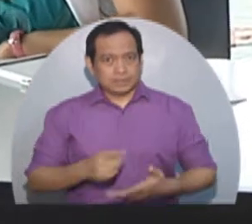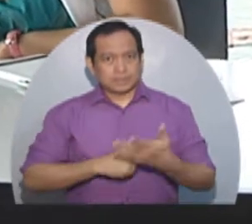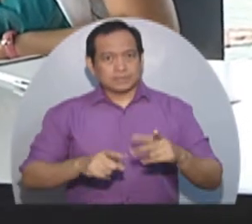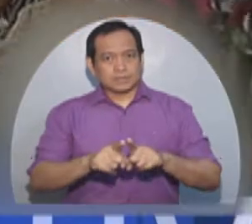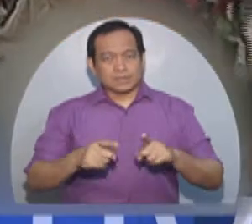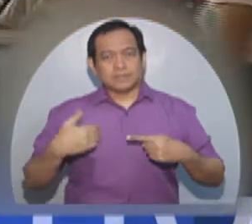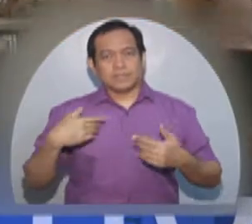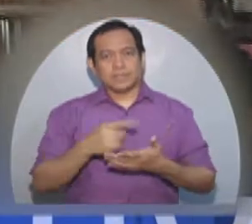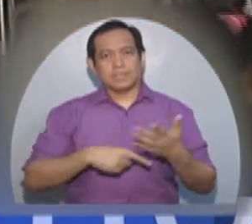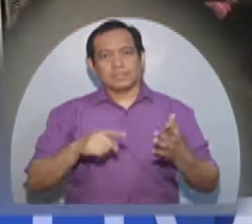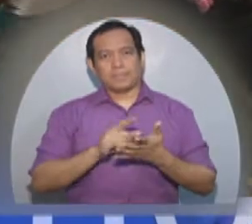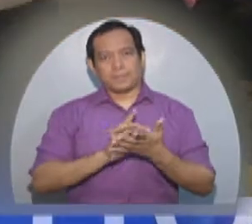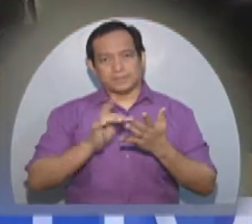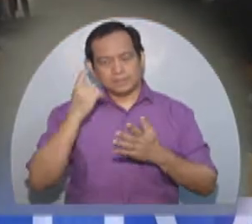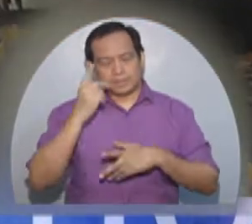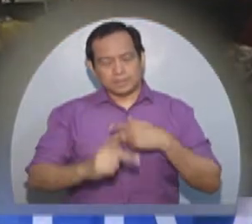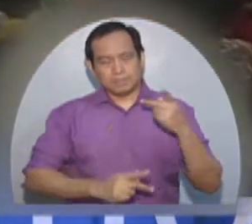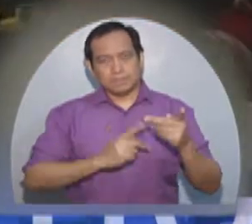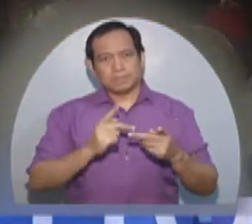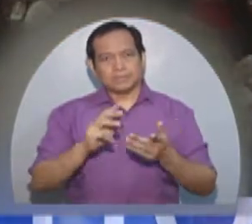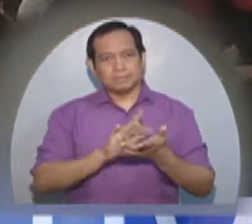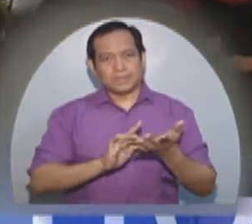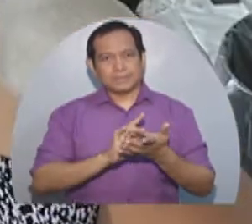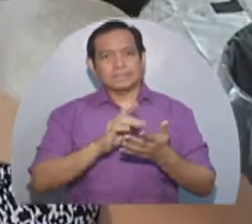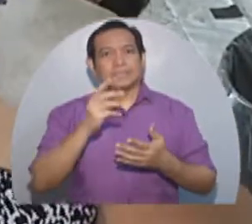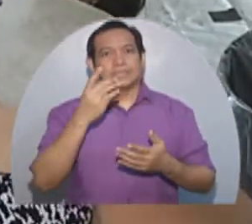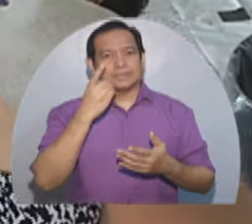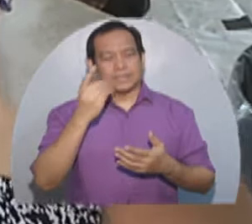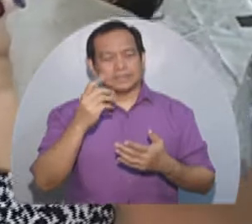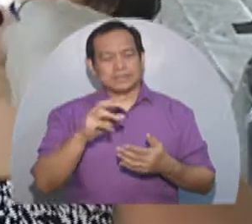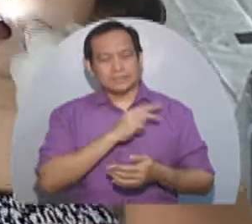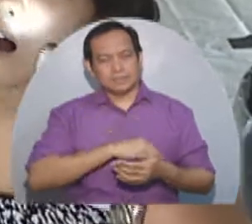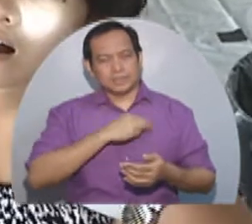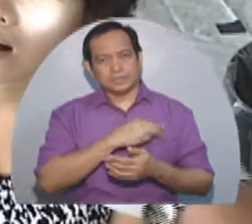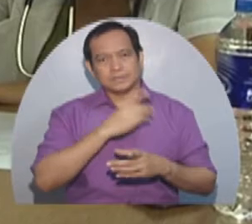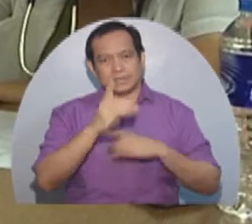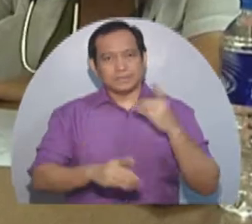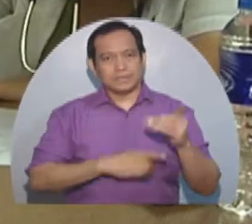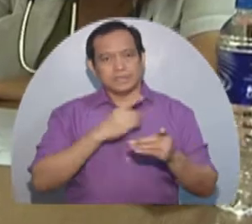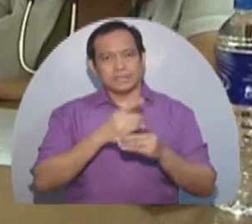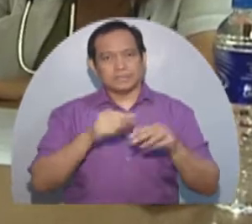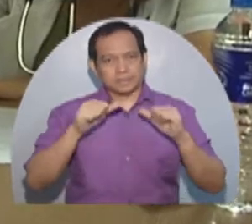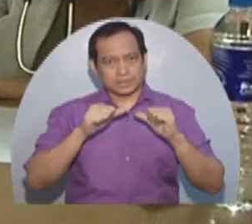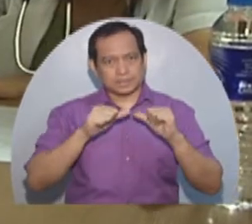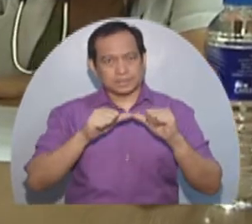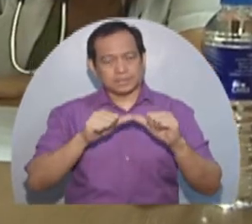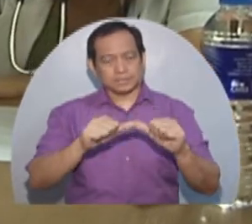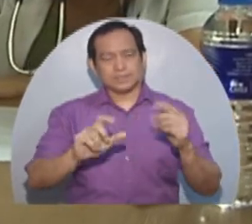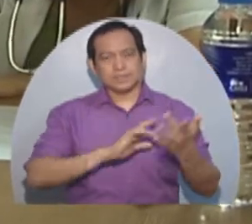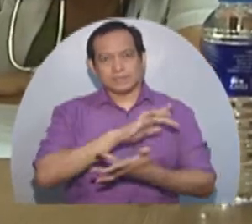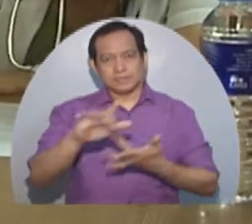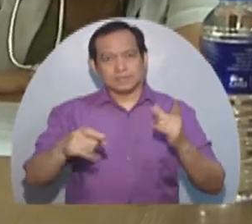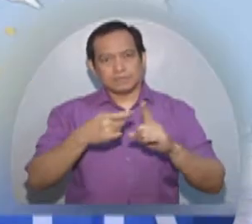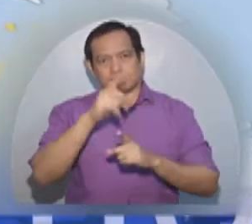kalusugan. Nariyan ang ating gamot para sa kapwa medical and dental missions na dekada na ang itinagal